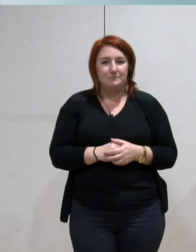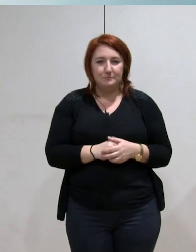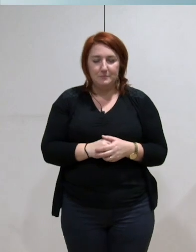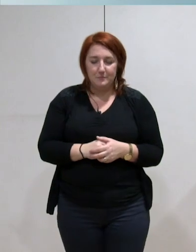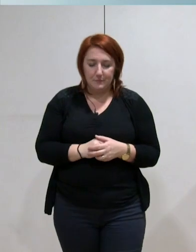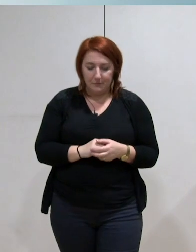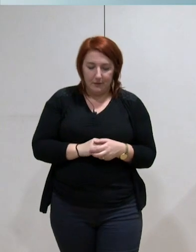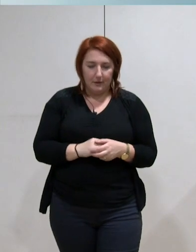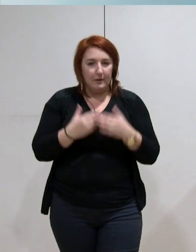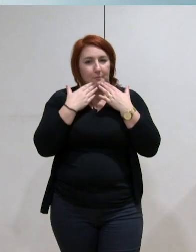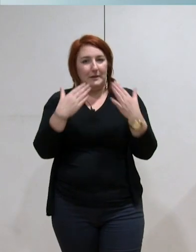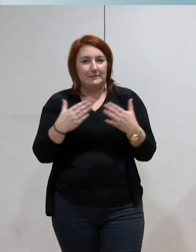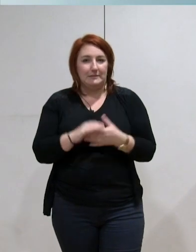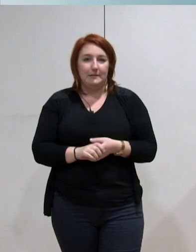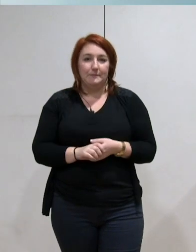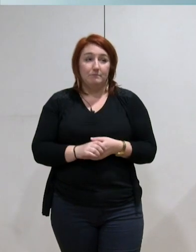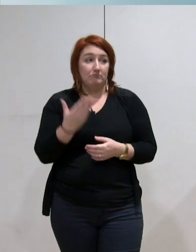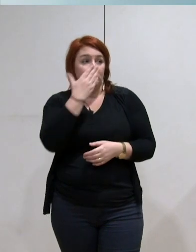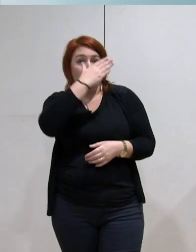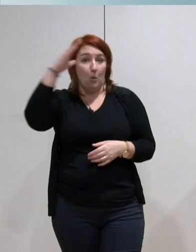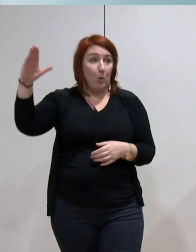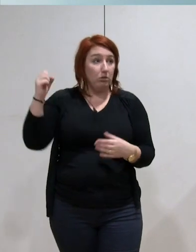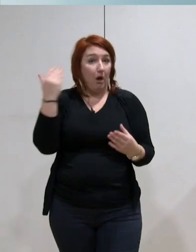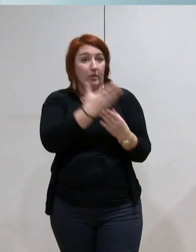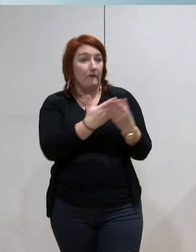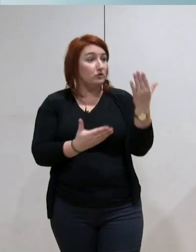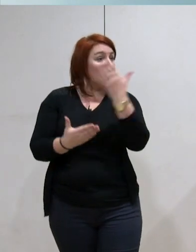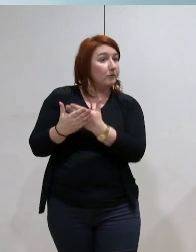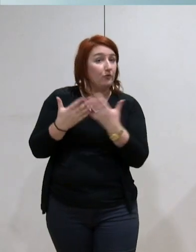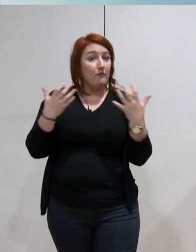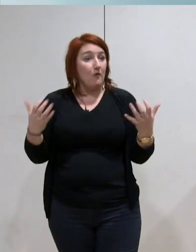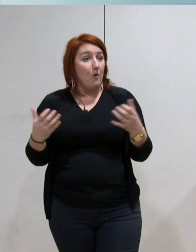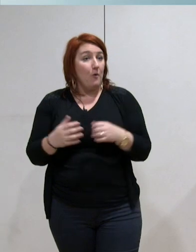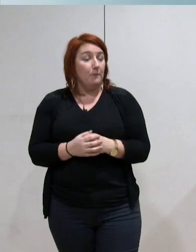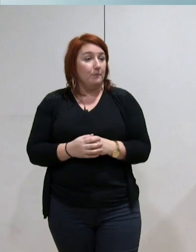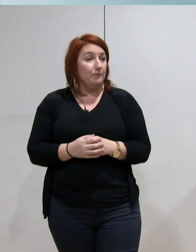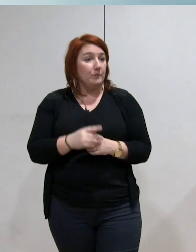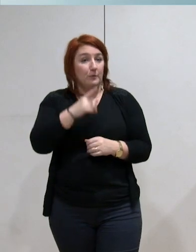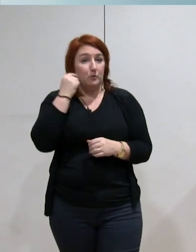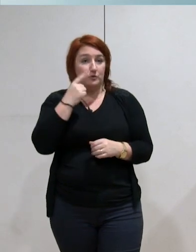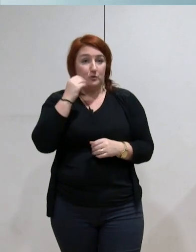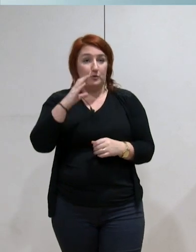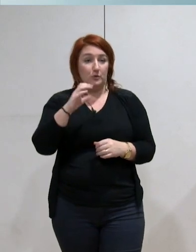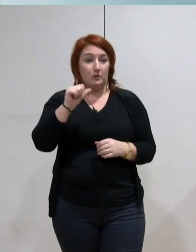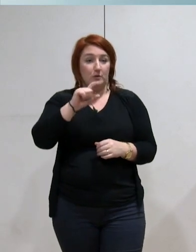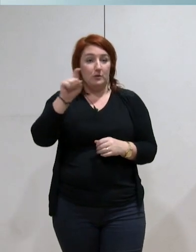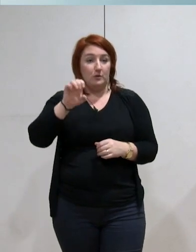merci merci y y a-t-il d'autres interventions monsieur knav